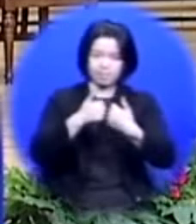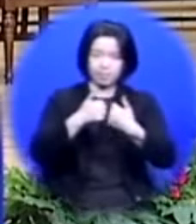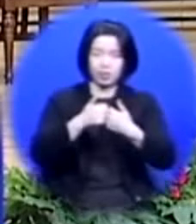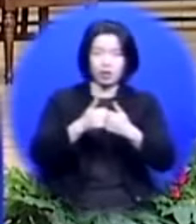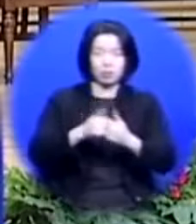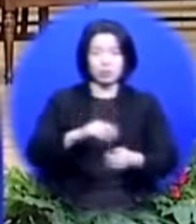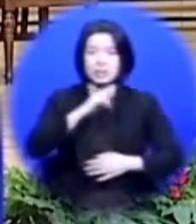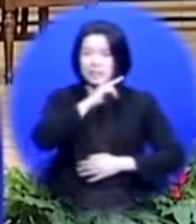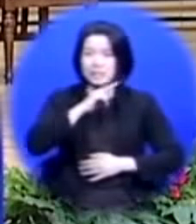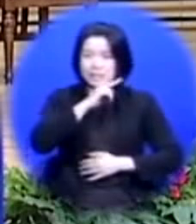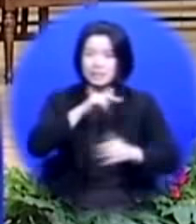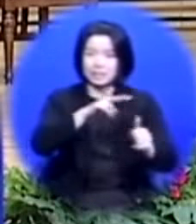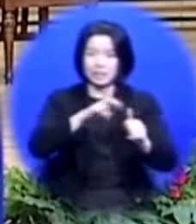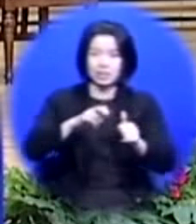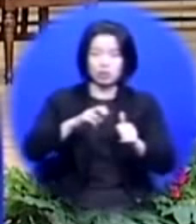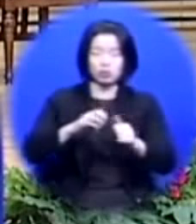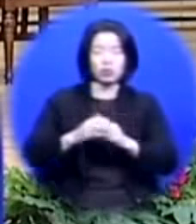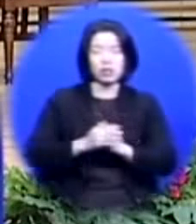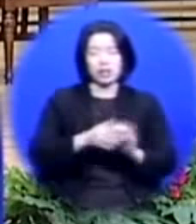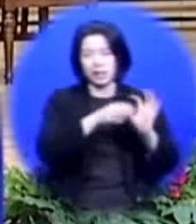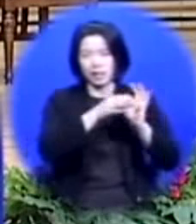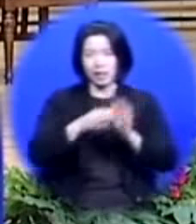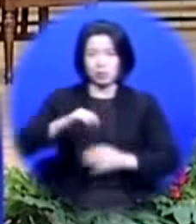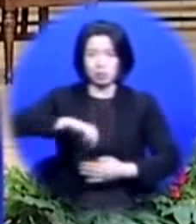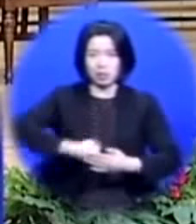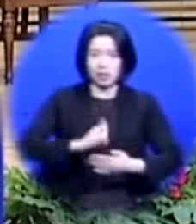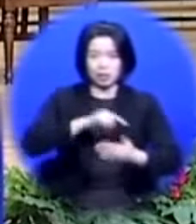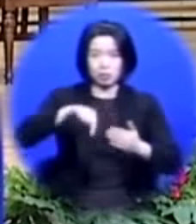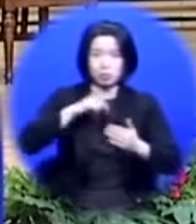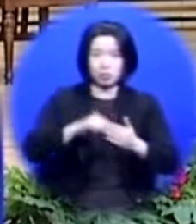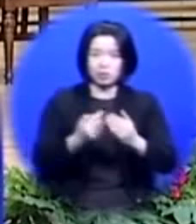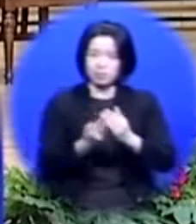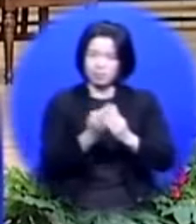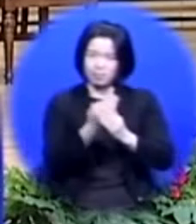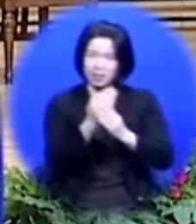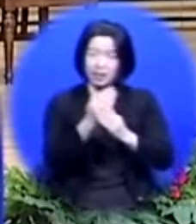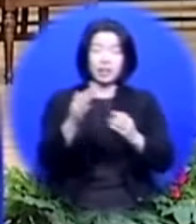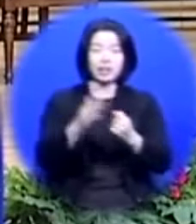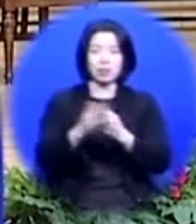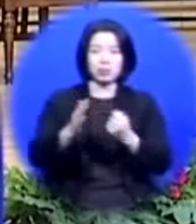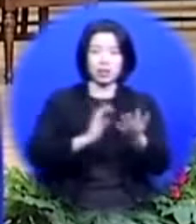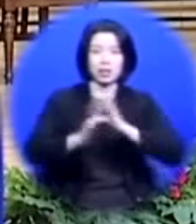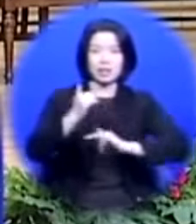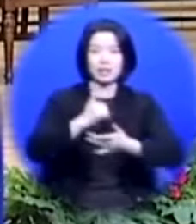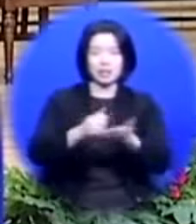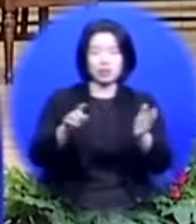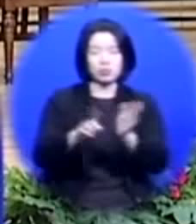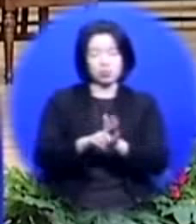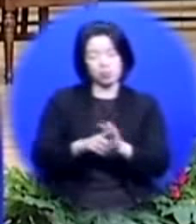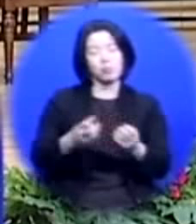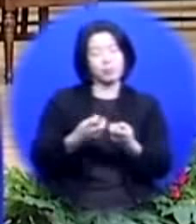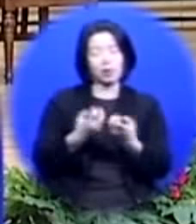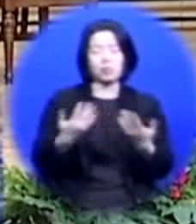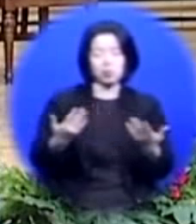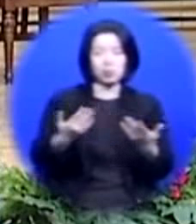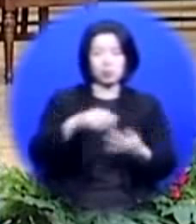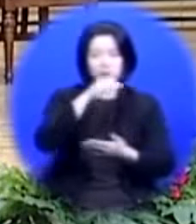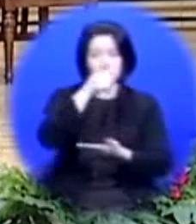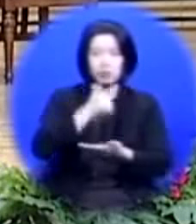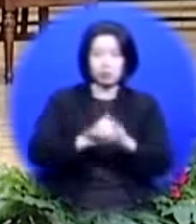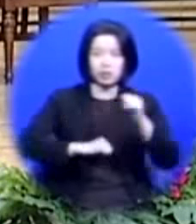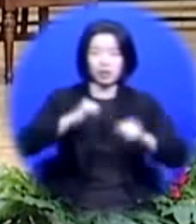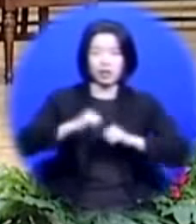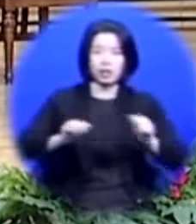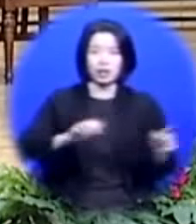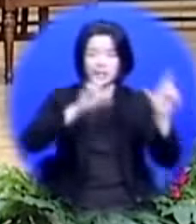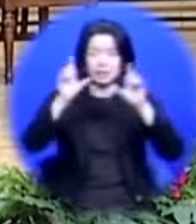질투가 계속 자기 안에 일어나니까 예수를 믿어도 어쩔 수 없이 죄를 짓고 사는 거지 그래서